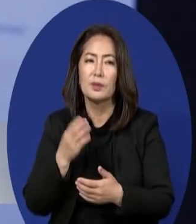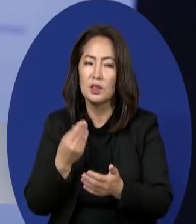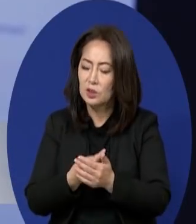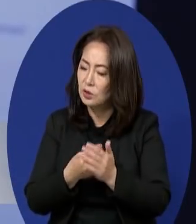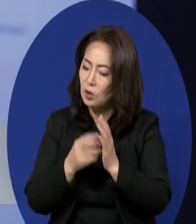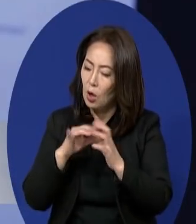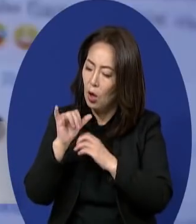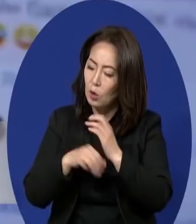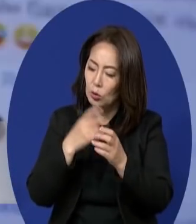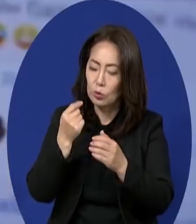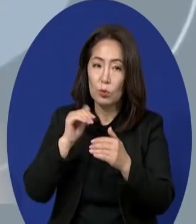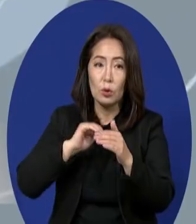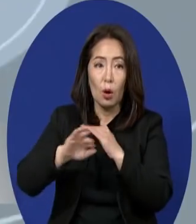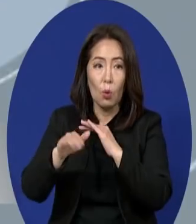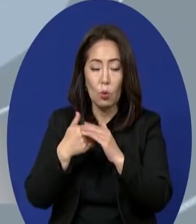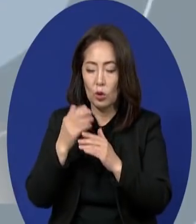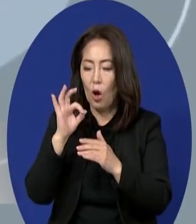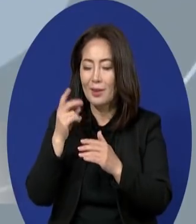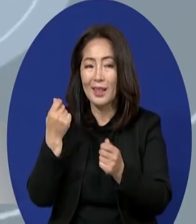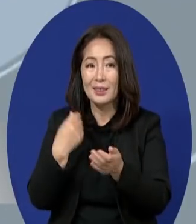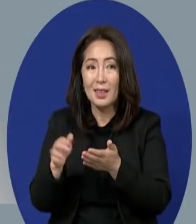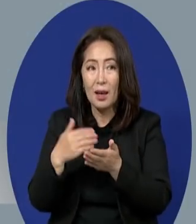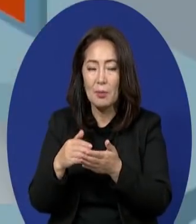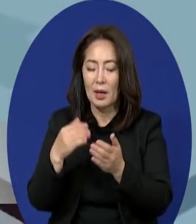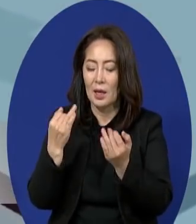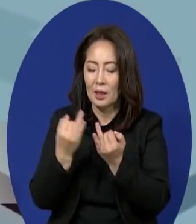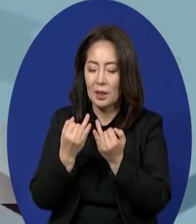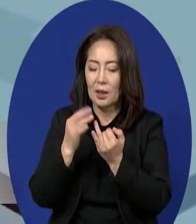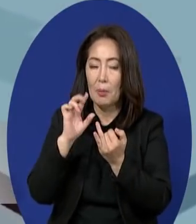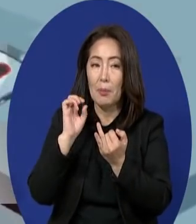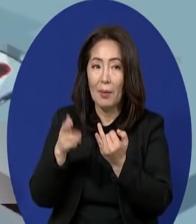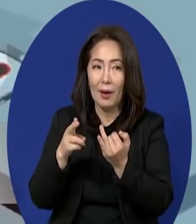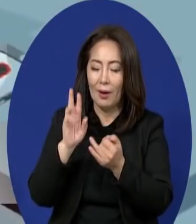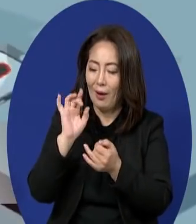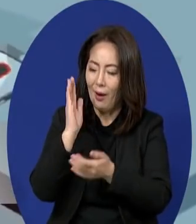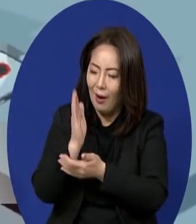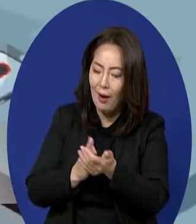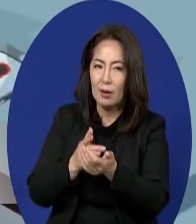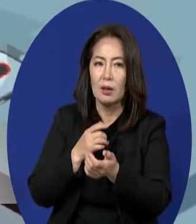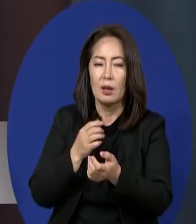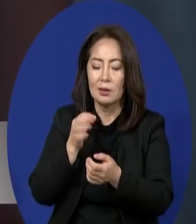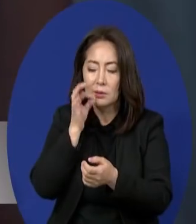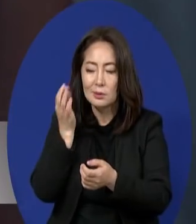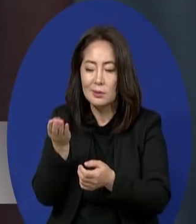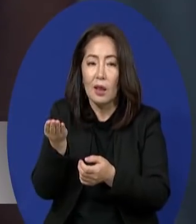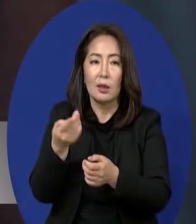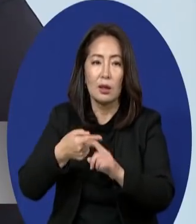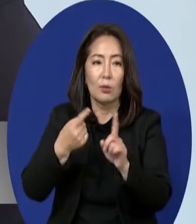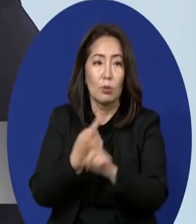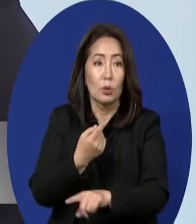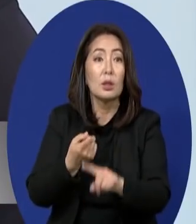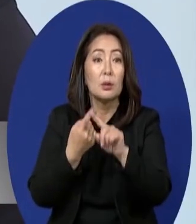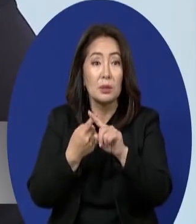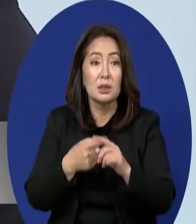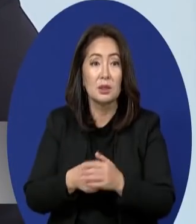Тухайлбал олон улсын мөнгөн гойвуулга, онлайн худалдаа, интернет банк болон карт ашигласан заллингийн гэмтрэг нэмэгдсэн байна.